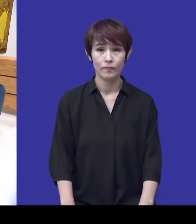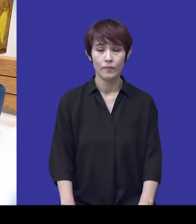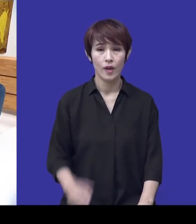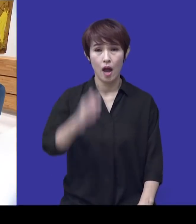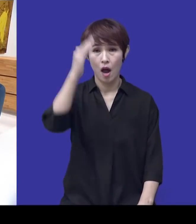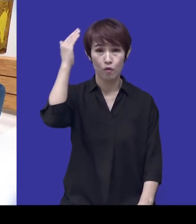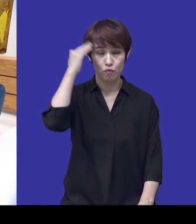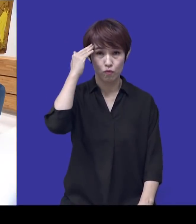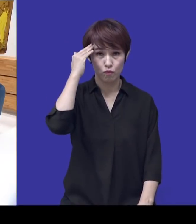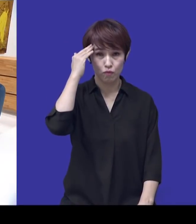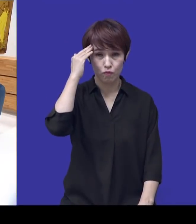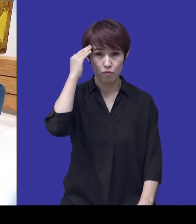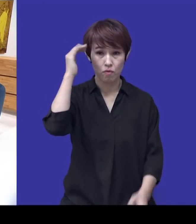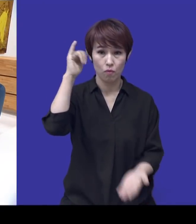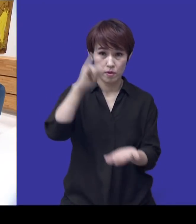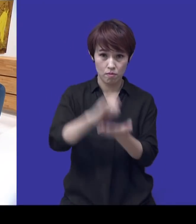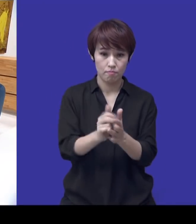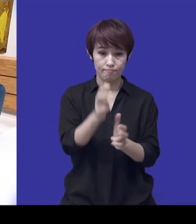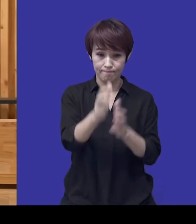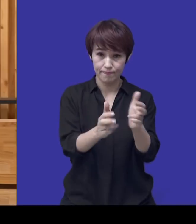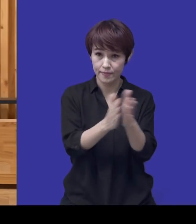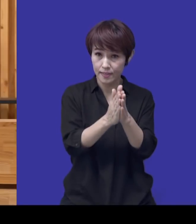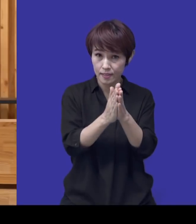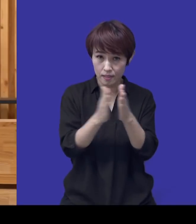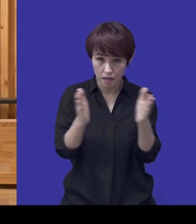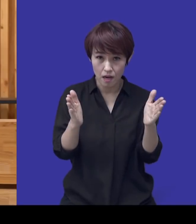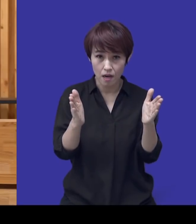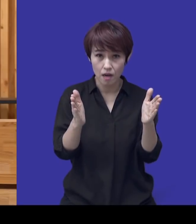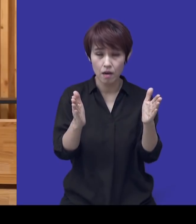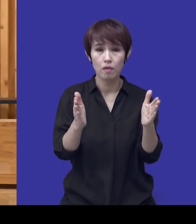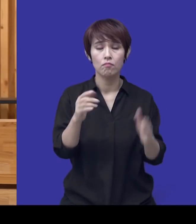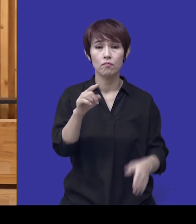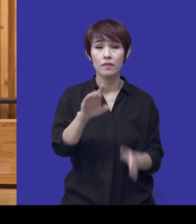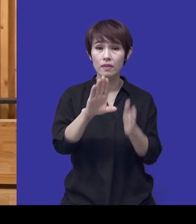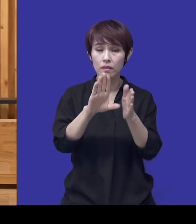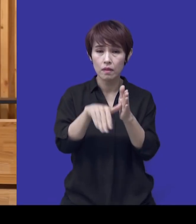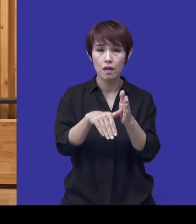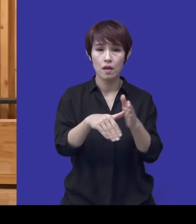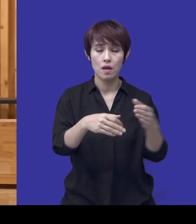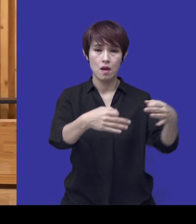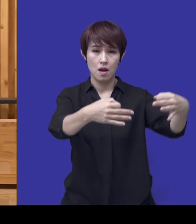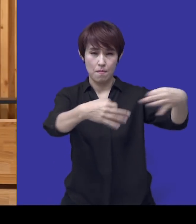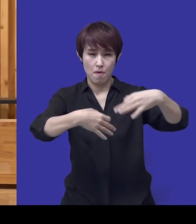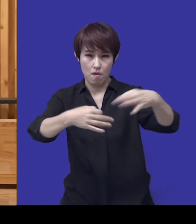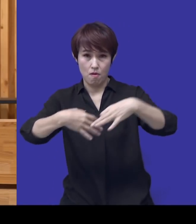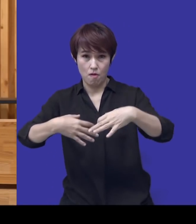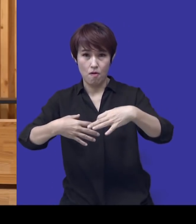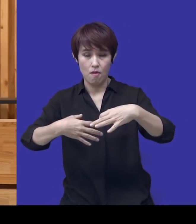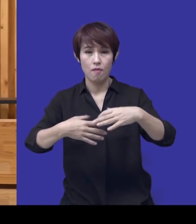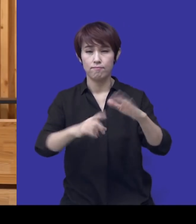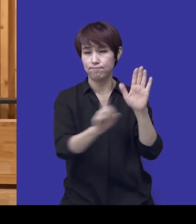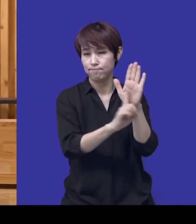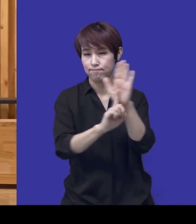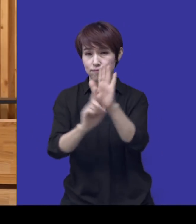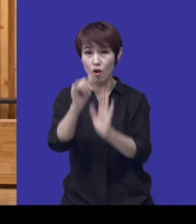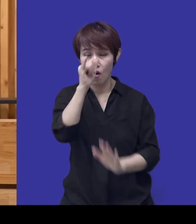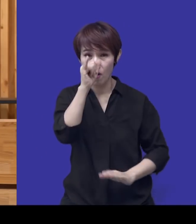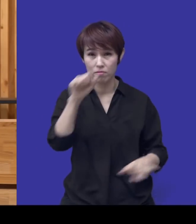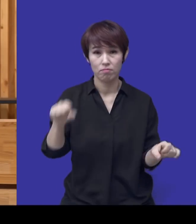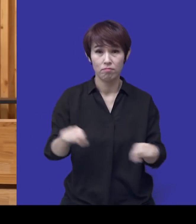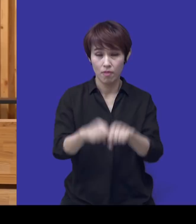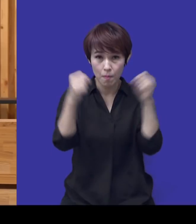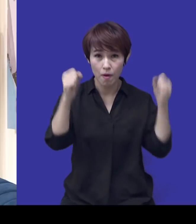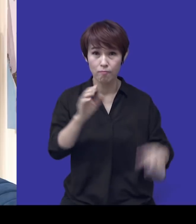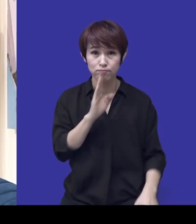그리고 돌아와서 이제 사업을 시작하셨고 네. 사업 초기부터 그 펀딩을 하셔서 네. 일본인도 투자할 수 있는 펀딩을 하셔서 대박이